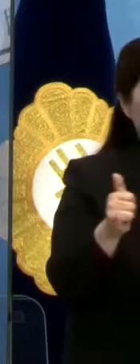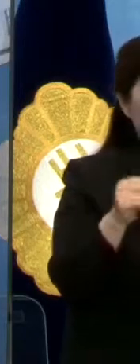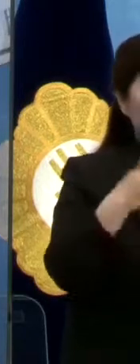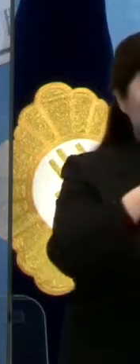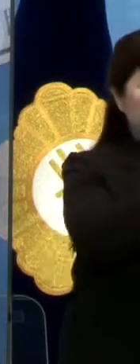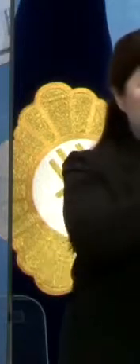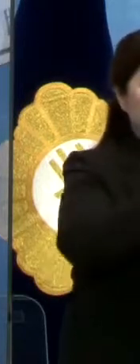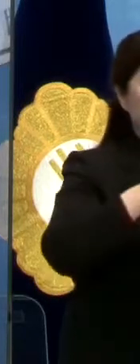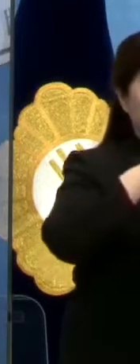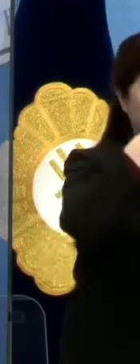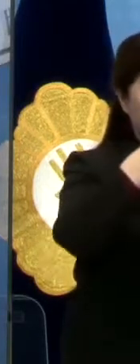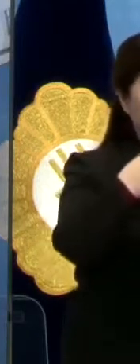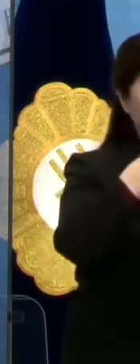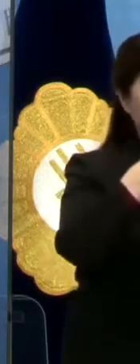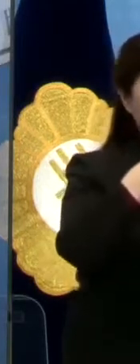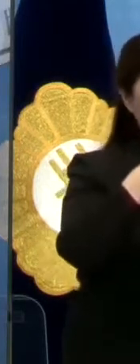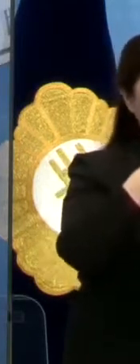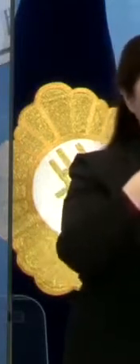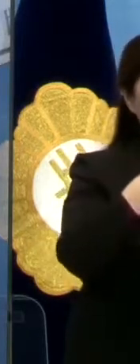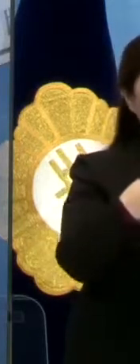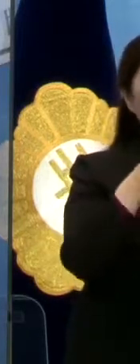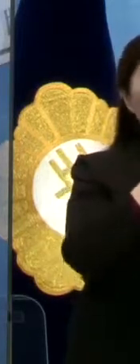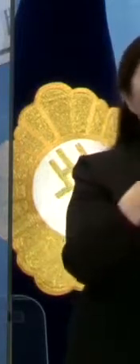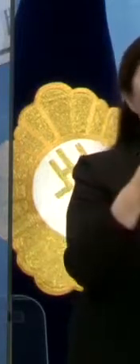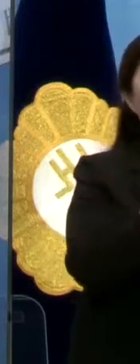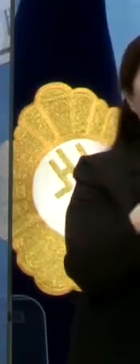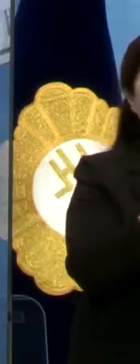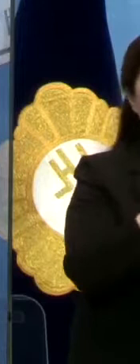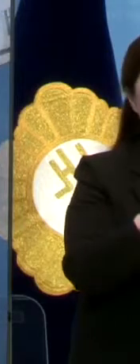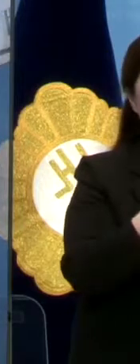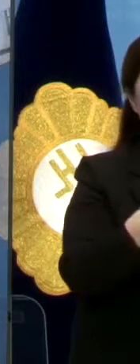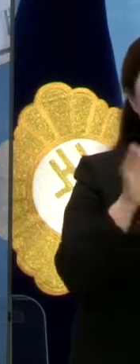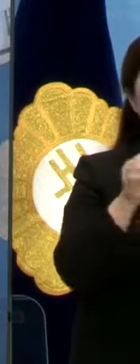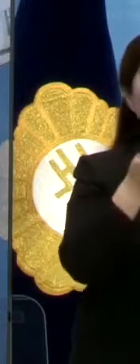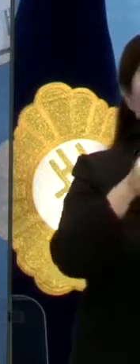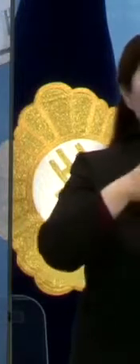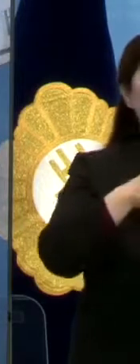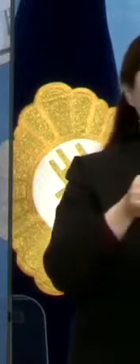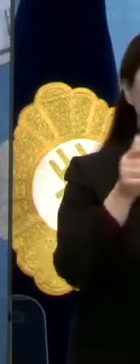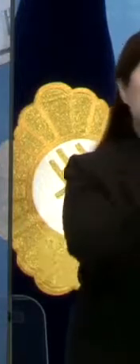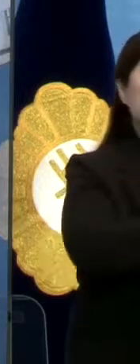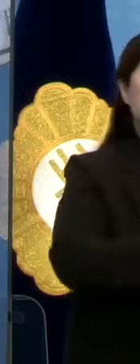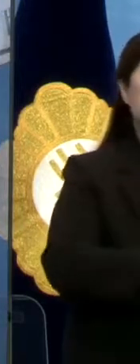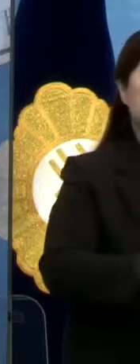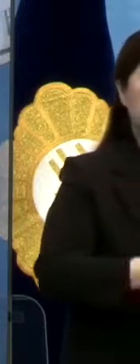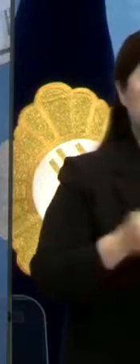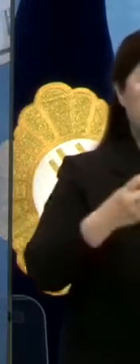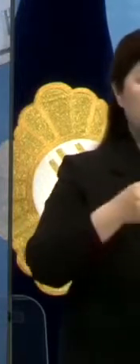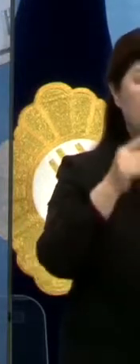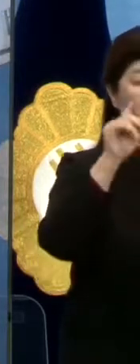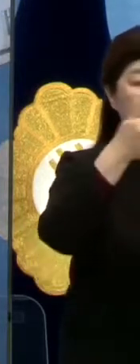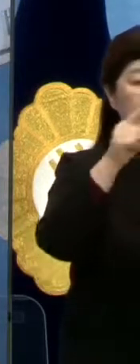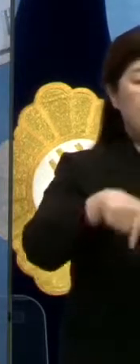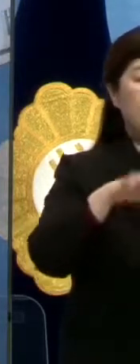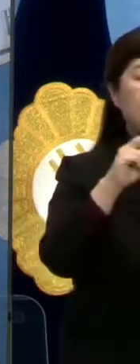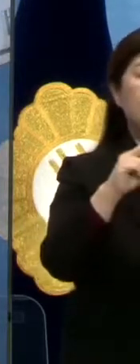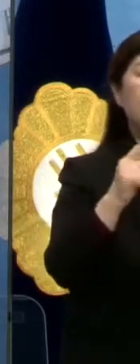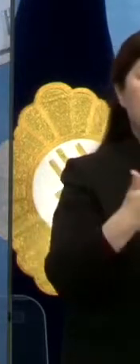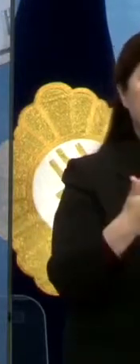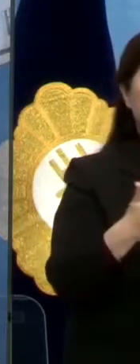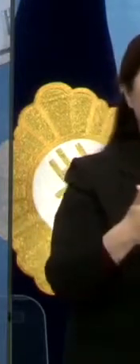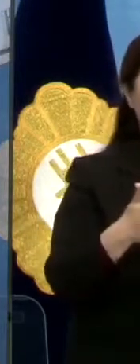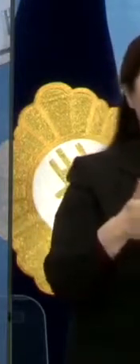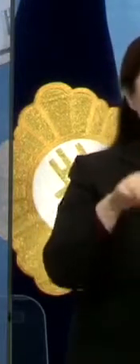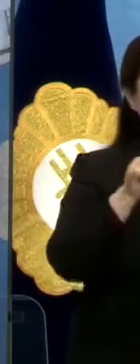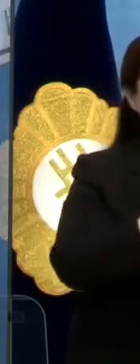마리안나 마그렛 재단의 김현준 이사장님이 앞장섰고 당시 이낙연 전남지사가 다큐멘터리 마리안나와